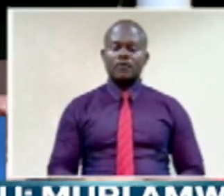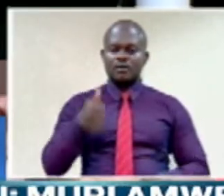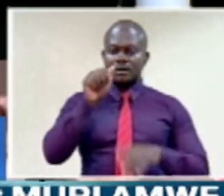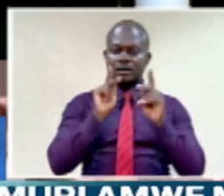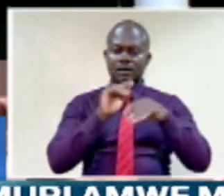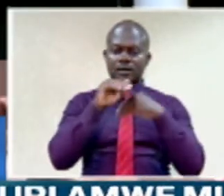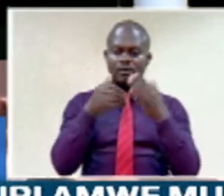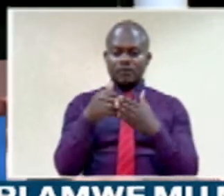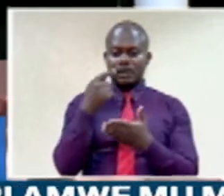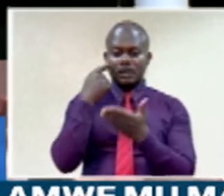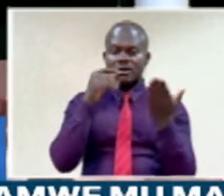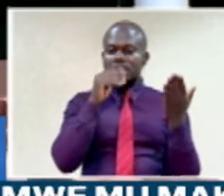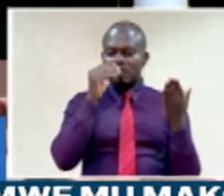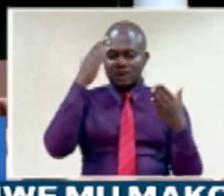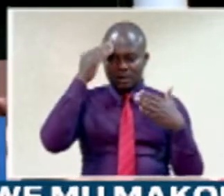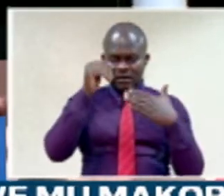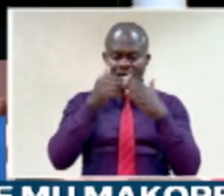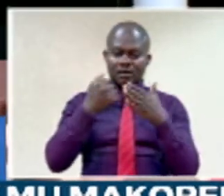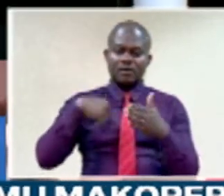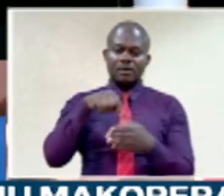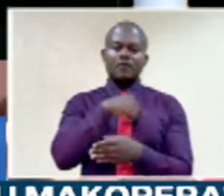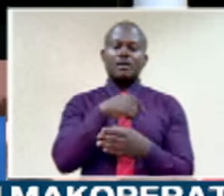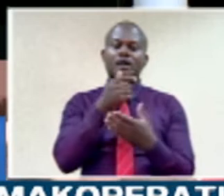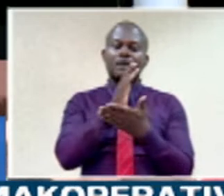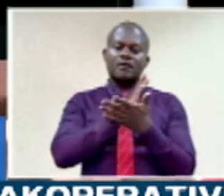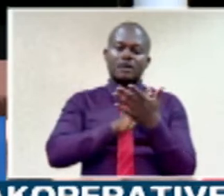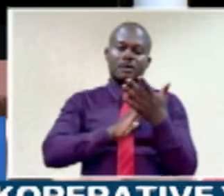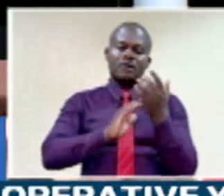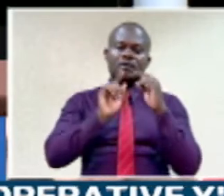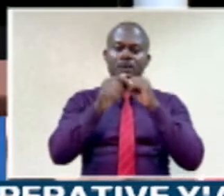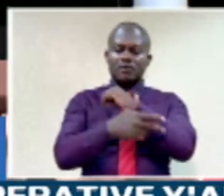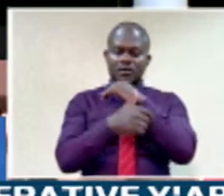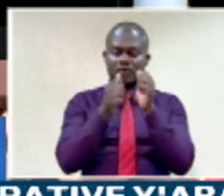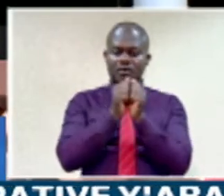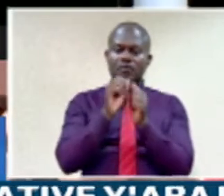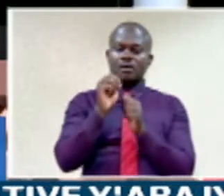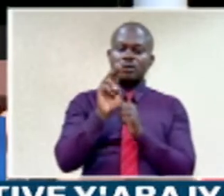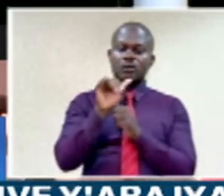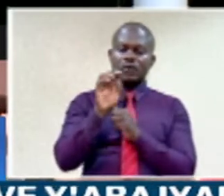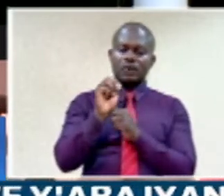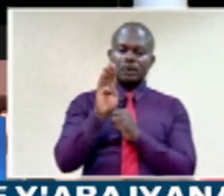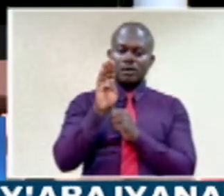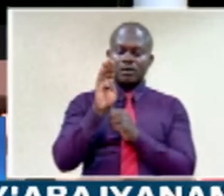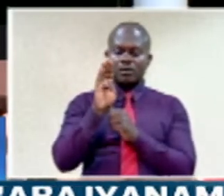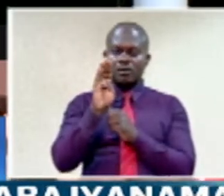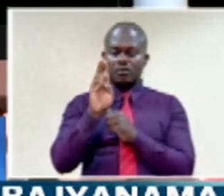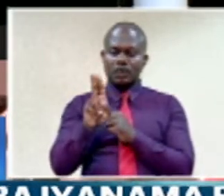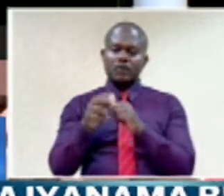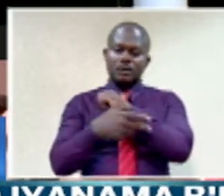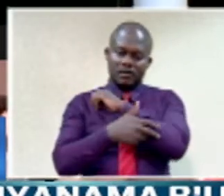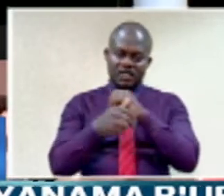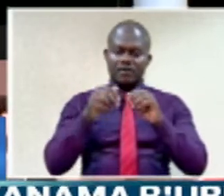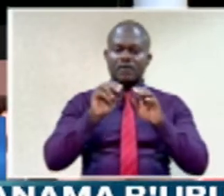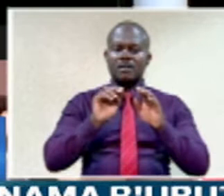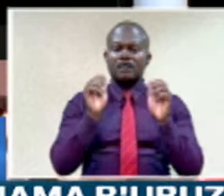bose nagiye mbavuga kubera nyine harimo abo twagiye kwibana ku muyumbu tukibayo firigo